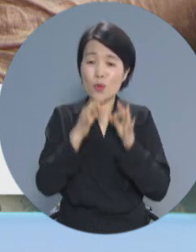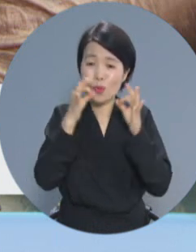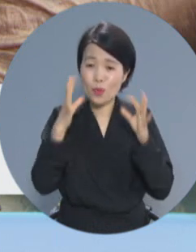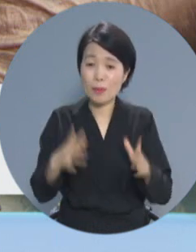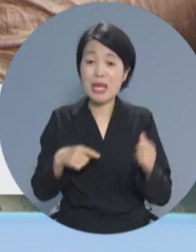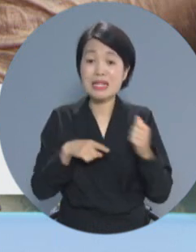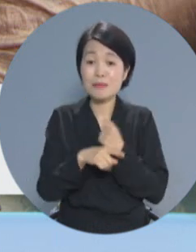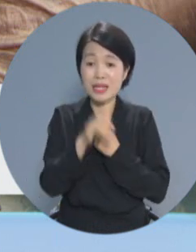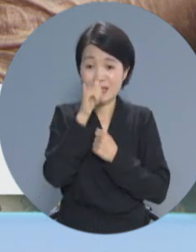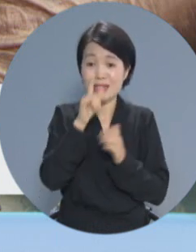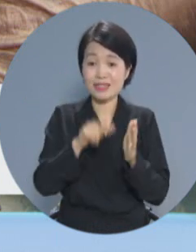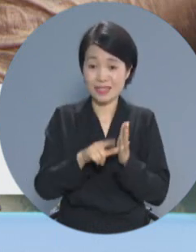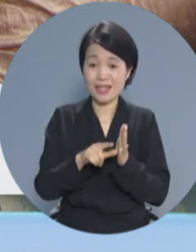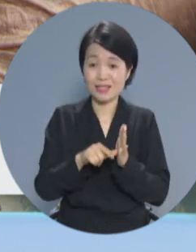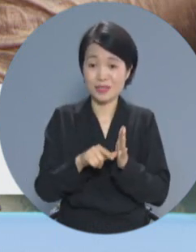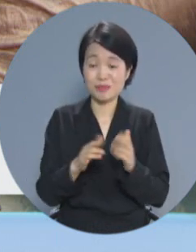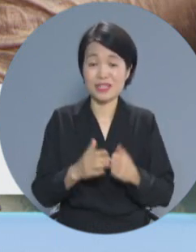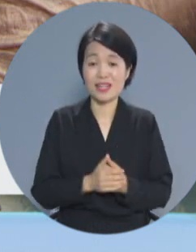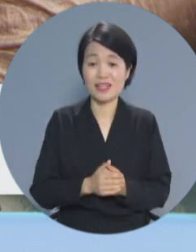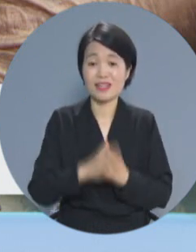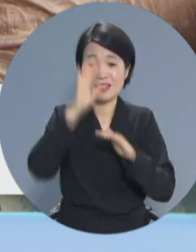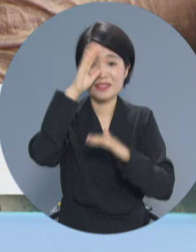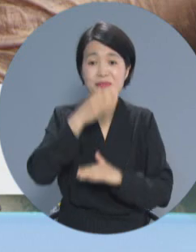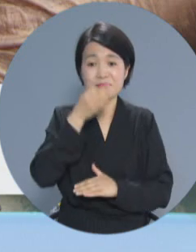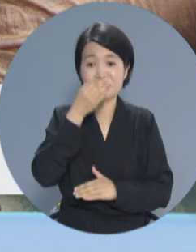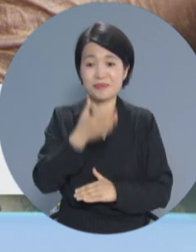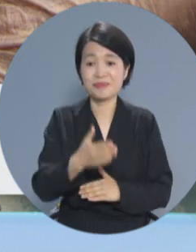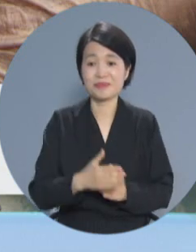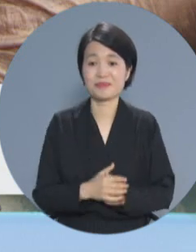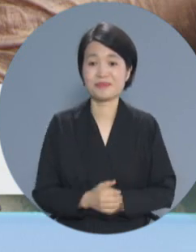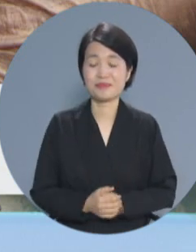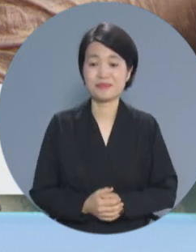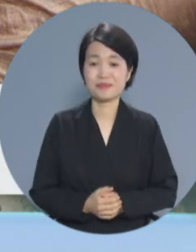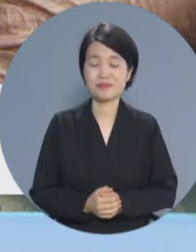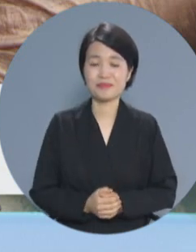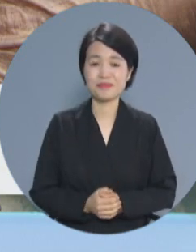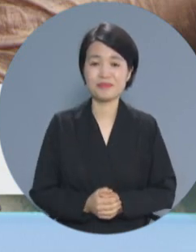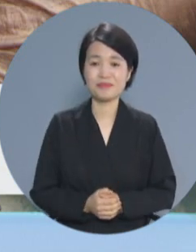모처럼 뜻깊은 시간을 보내고 있습니다. 박종호 기자가 취재했습니다.